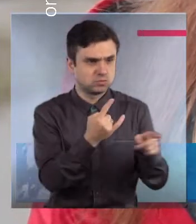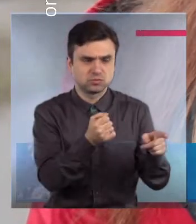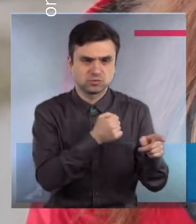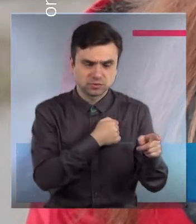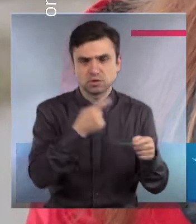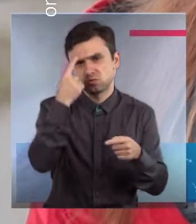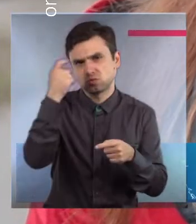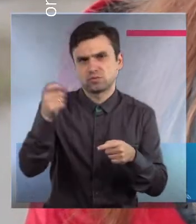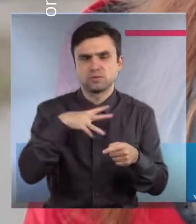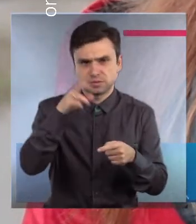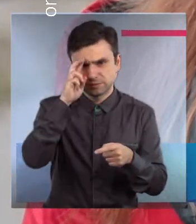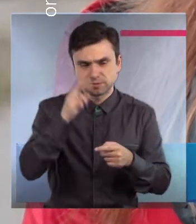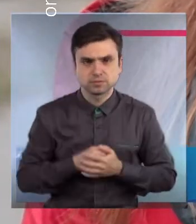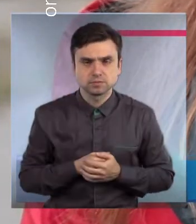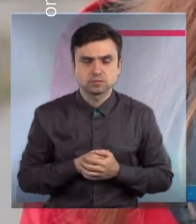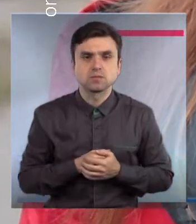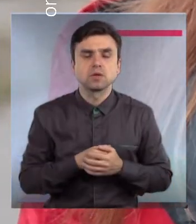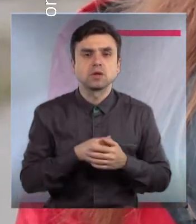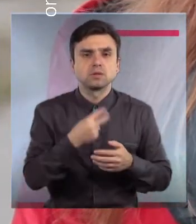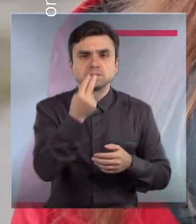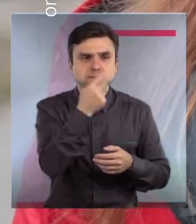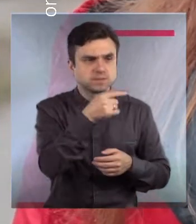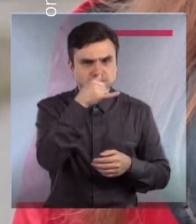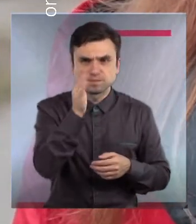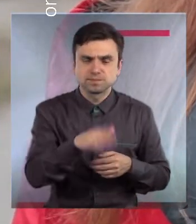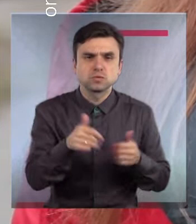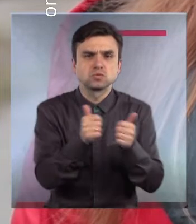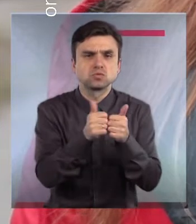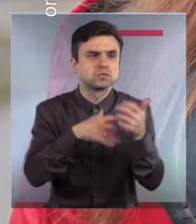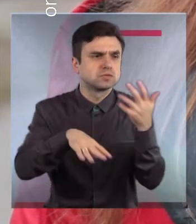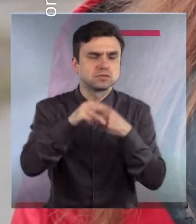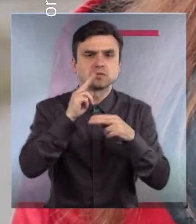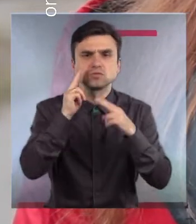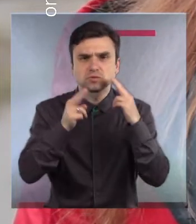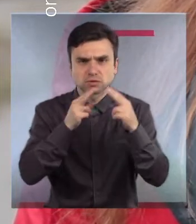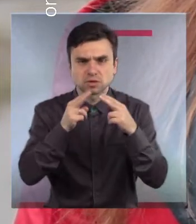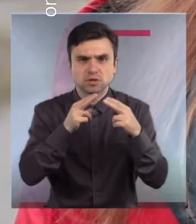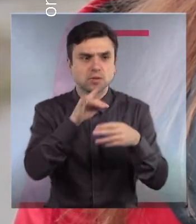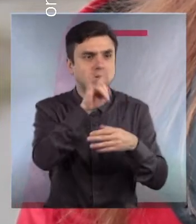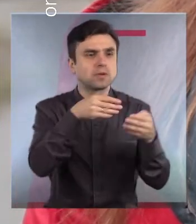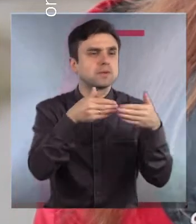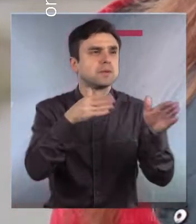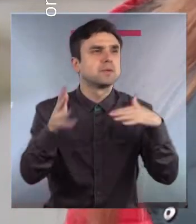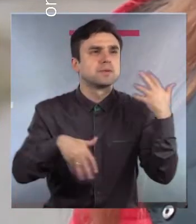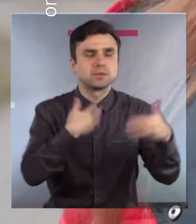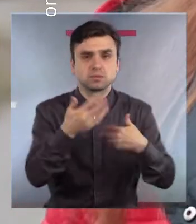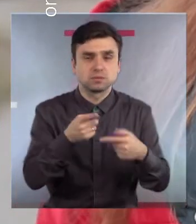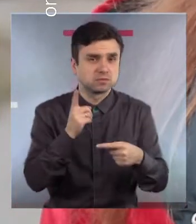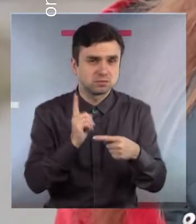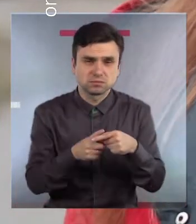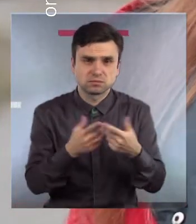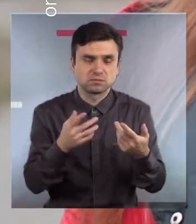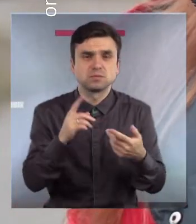жалуються, вікна відкрити, провітрити не можна, там все пропитано. Ну, нету навіть каналізації. Там так, в туалет